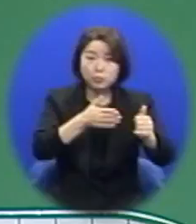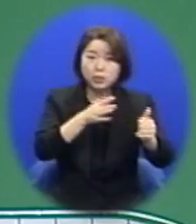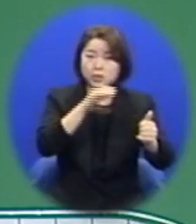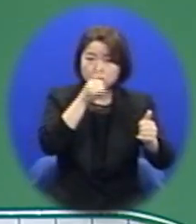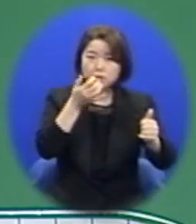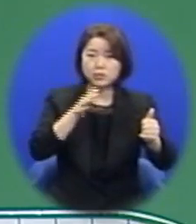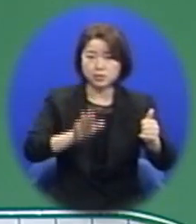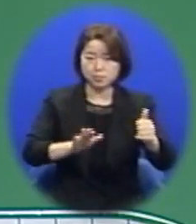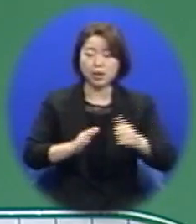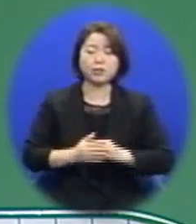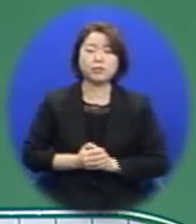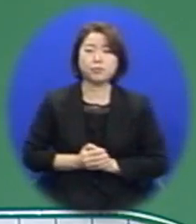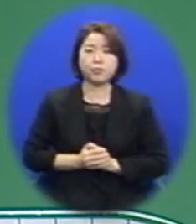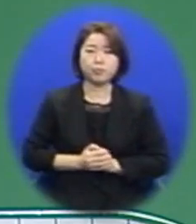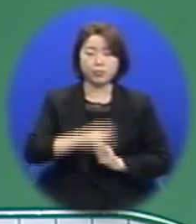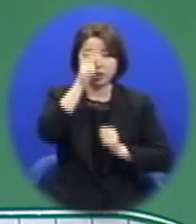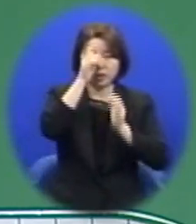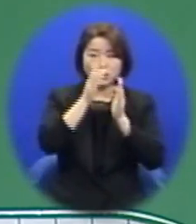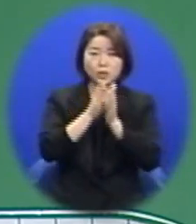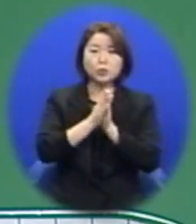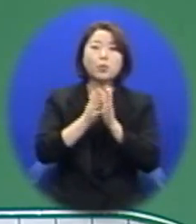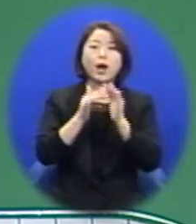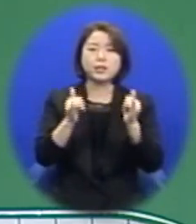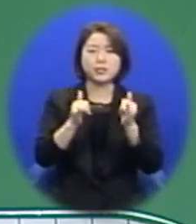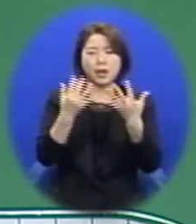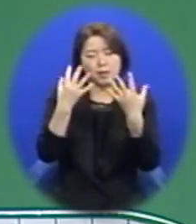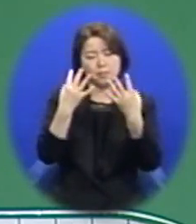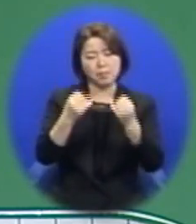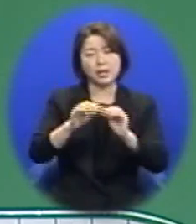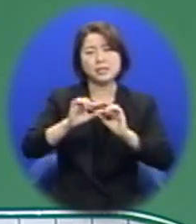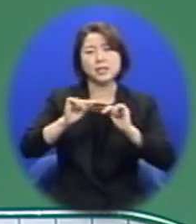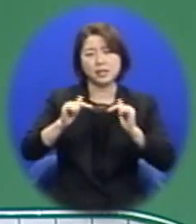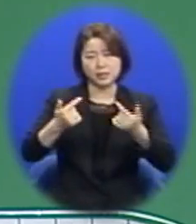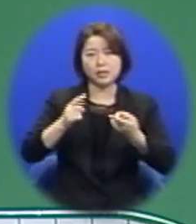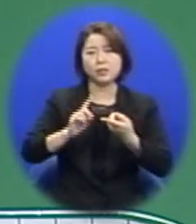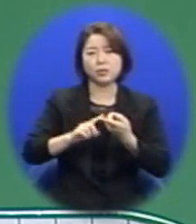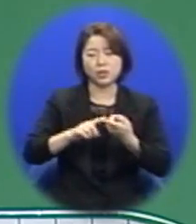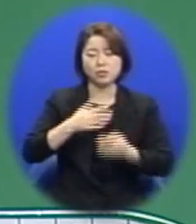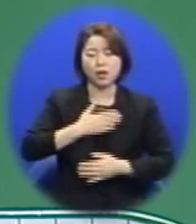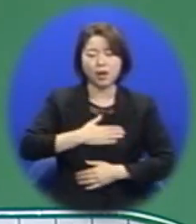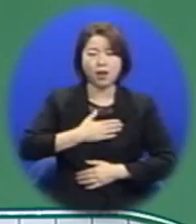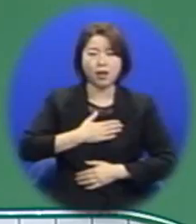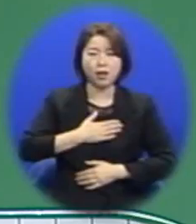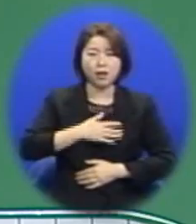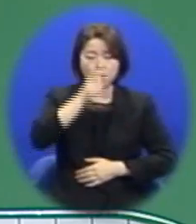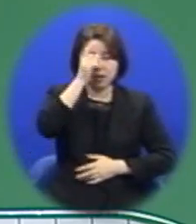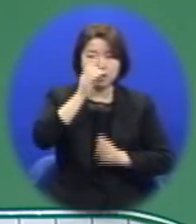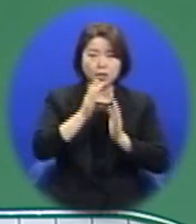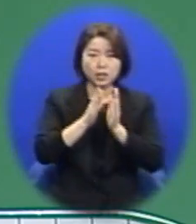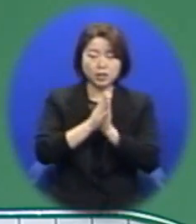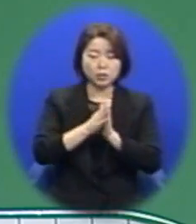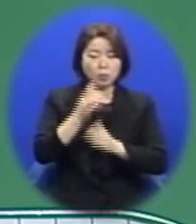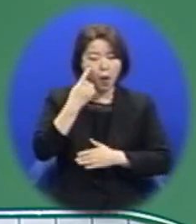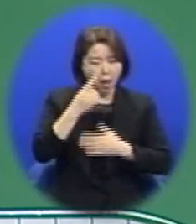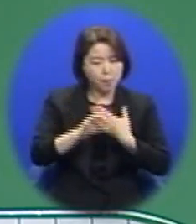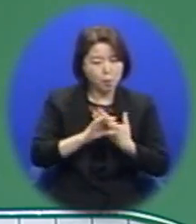권면했지만 기도하는 사람은 그렇게 많지 않다는 것을 압니다. 기도를 해보면